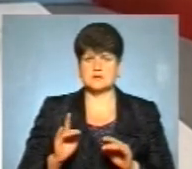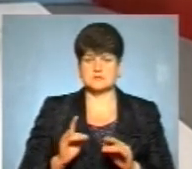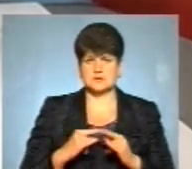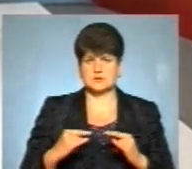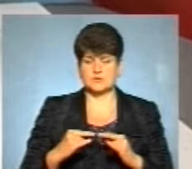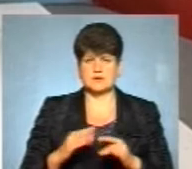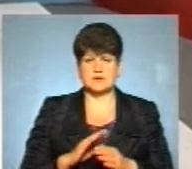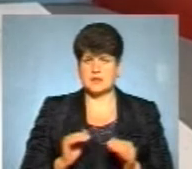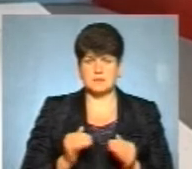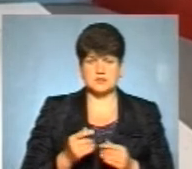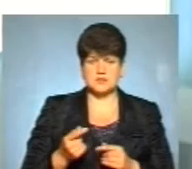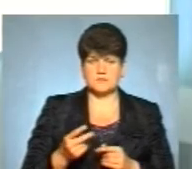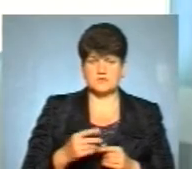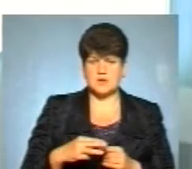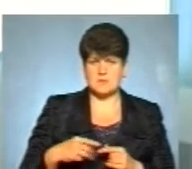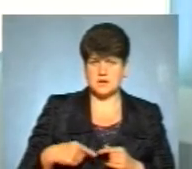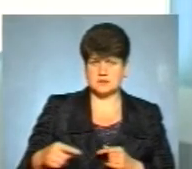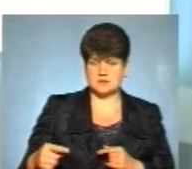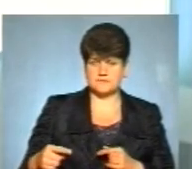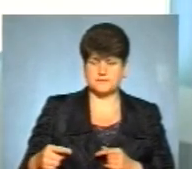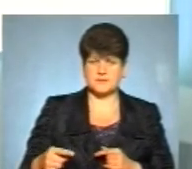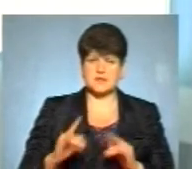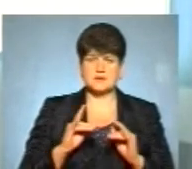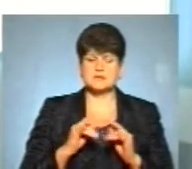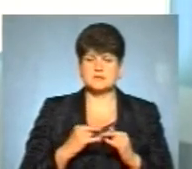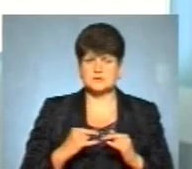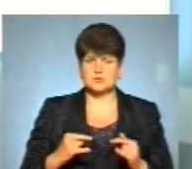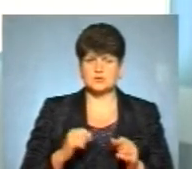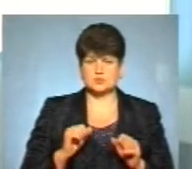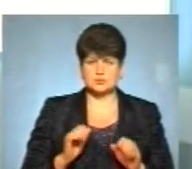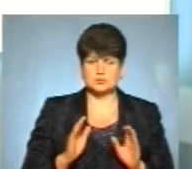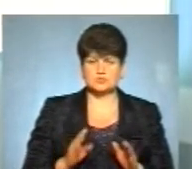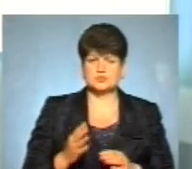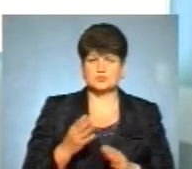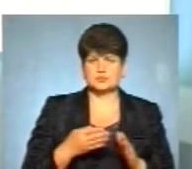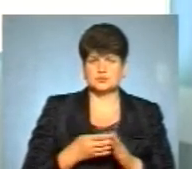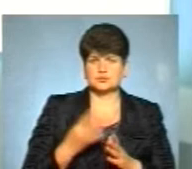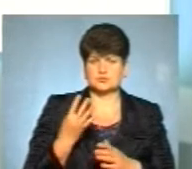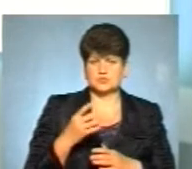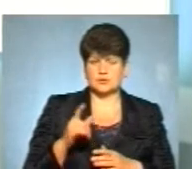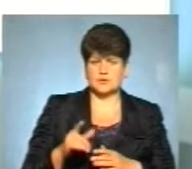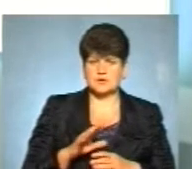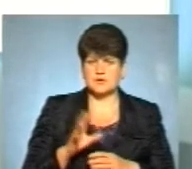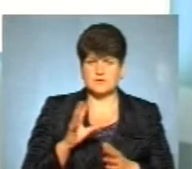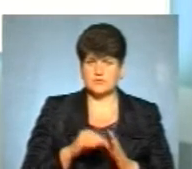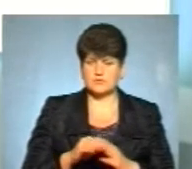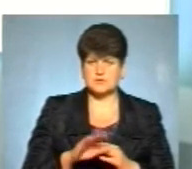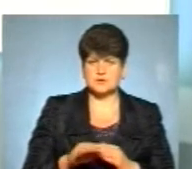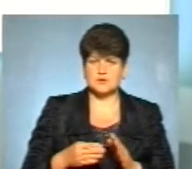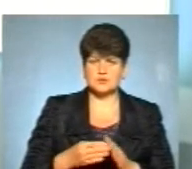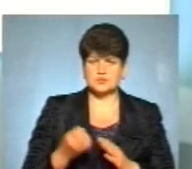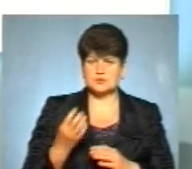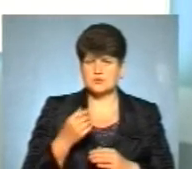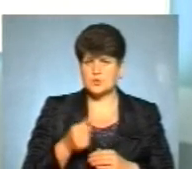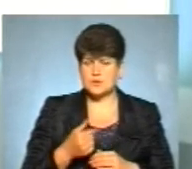менше 1,5 метра. Також за столиком має бути не більше 4 особи, не враховуючи дітей віком до